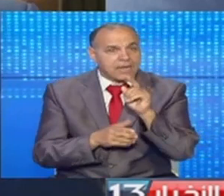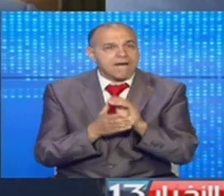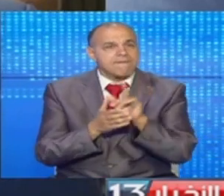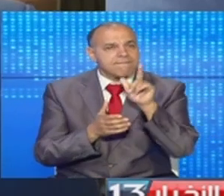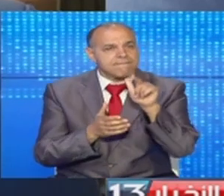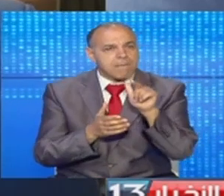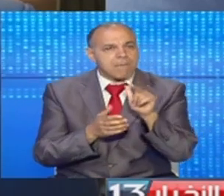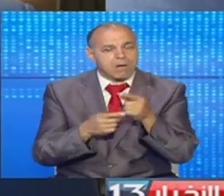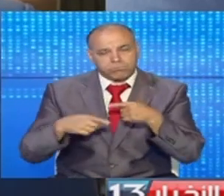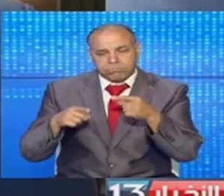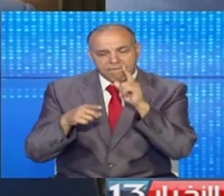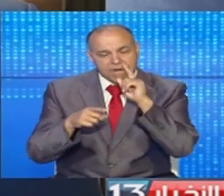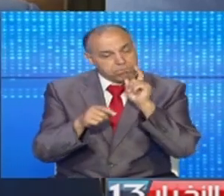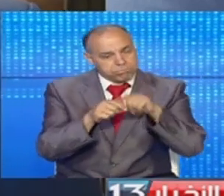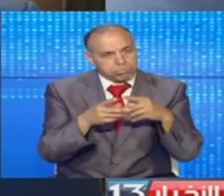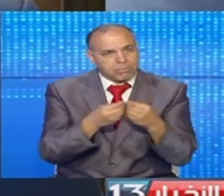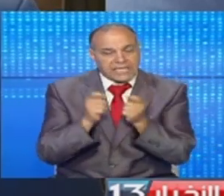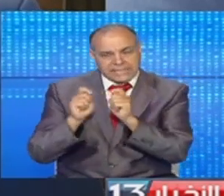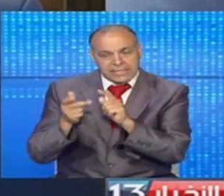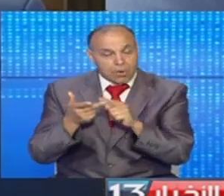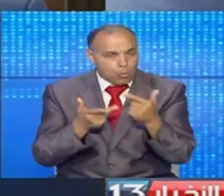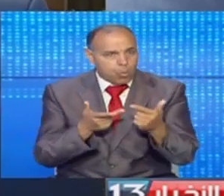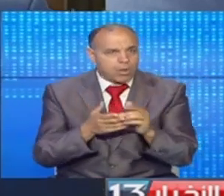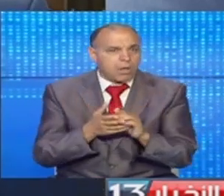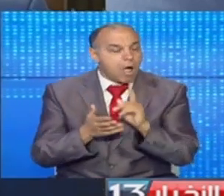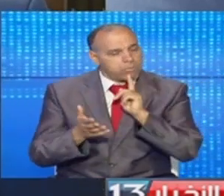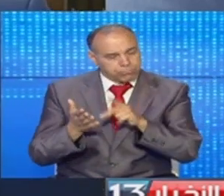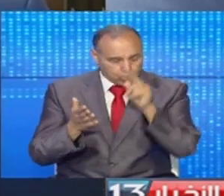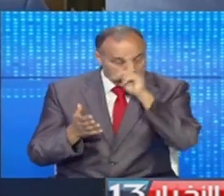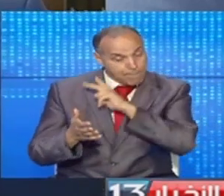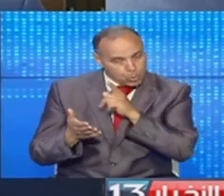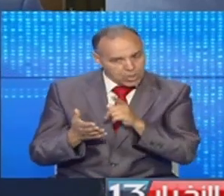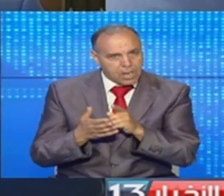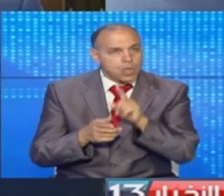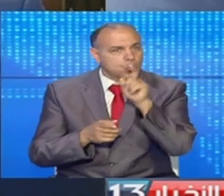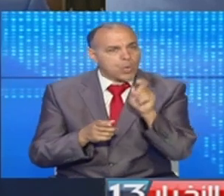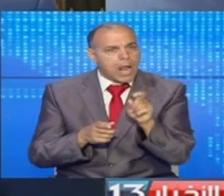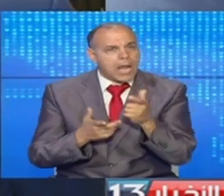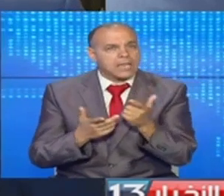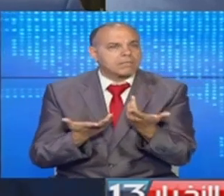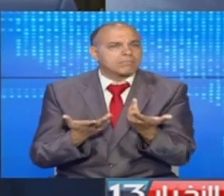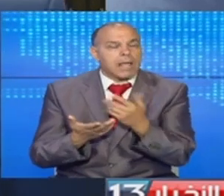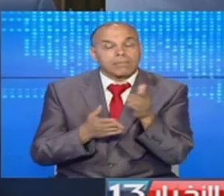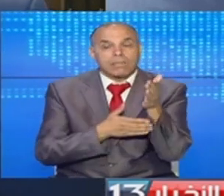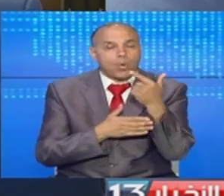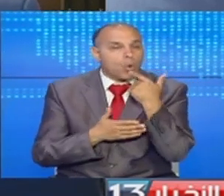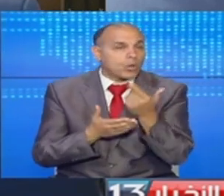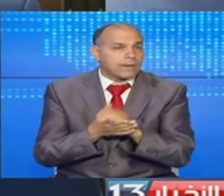مثلا بمشاركة النساء في الحياة السياسية وفي أخذ القرار في تونس. عندنا سؤالات على ما تقوم به الدولة